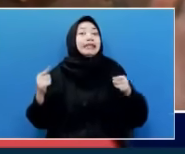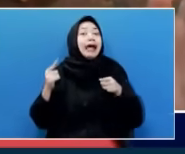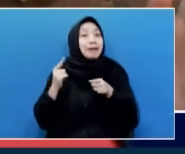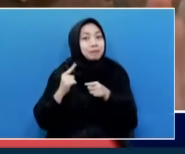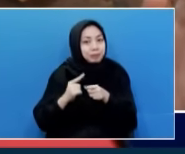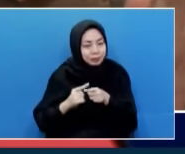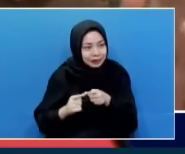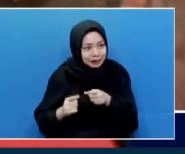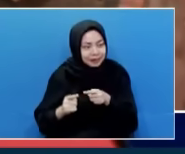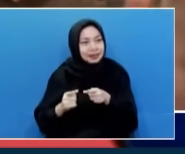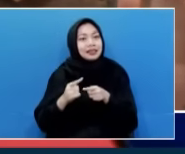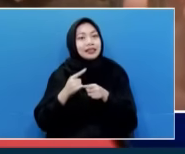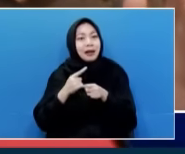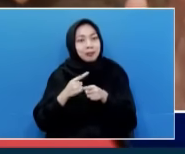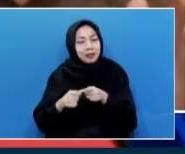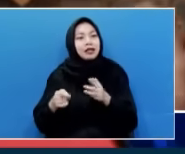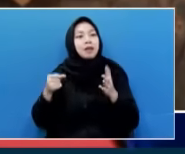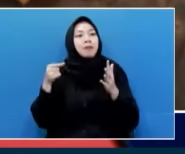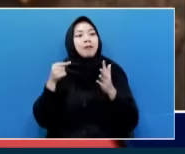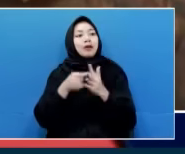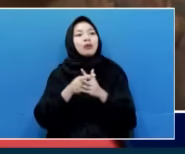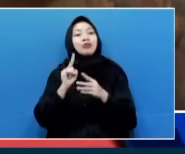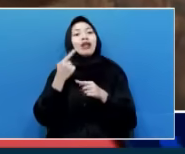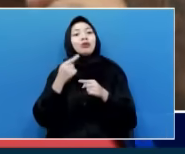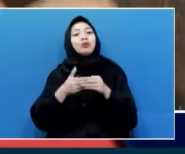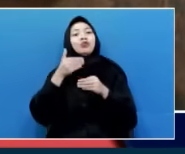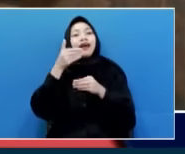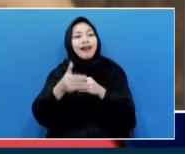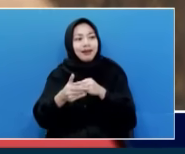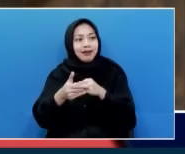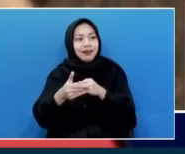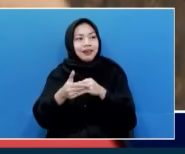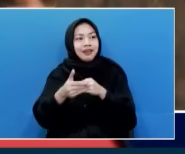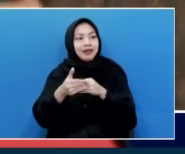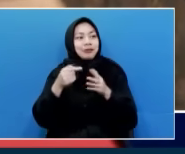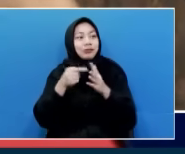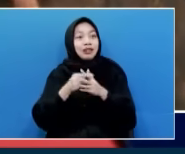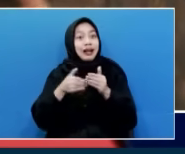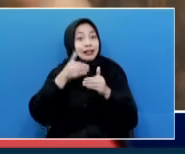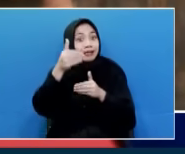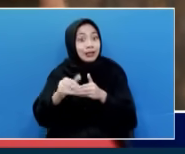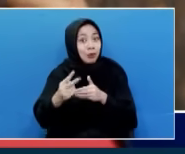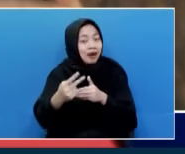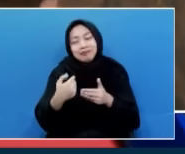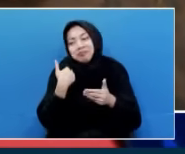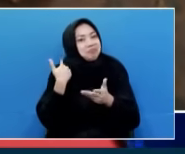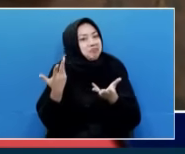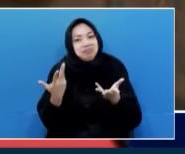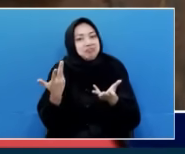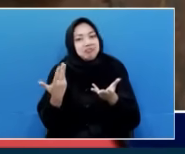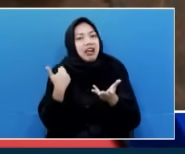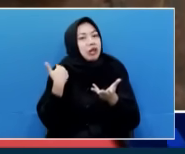eh satu putaran pertama ini aja gitu kalau putaran kedua nanti jadi